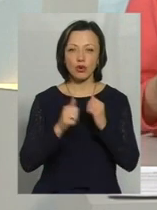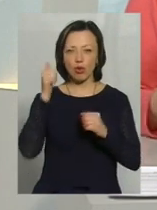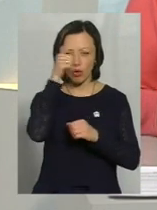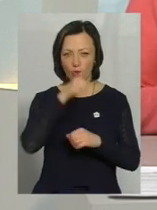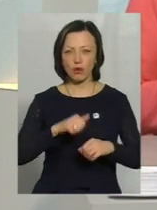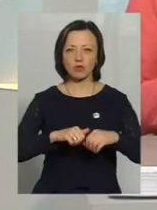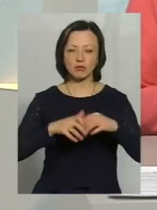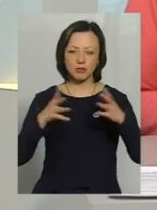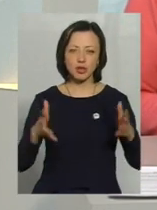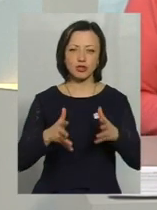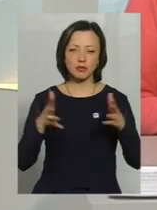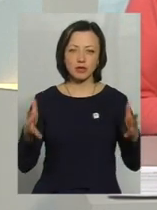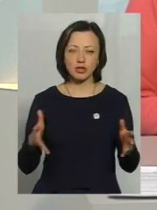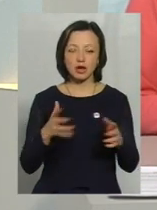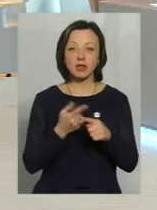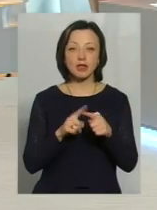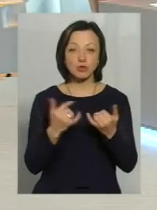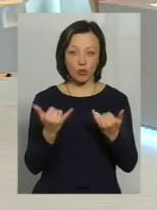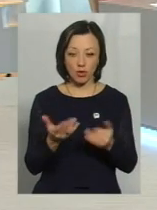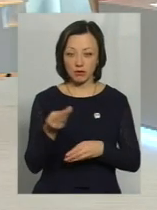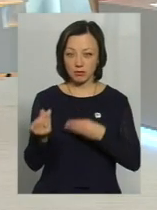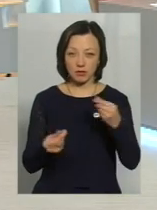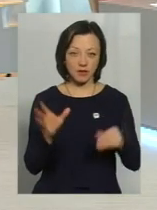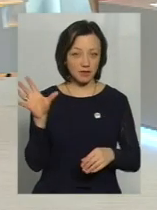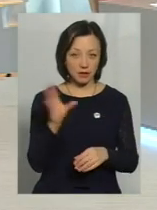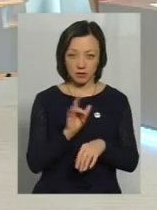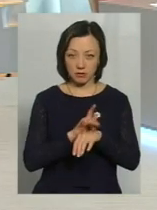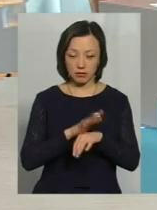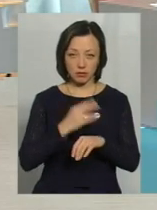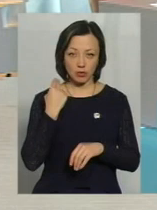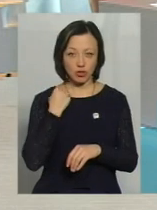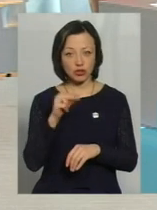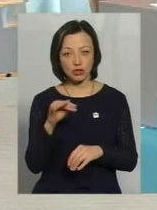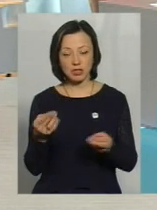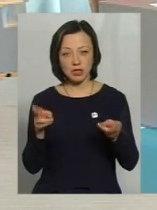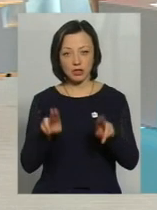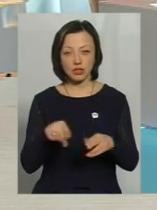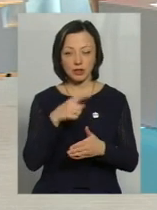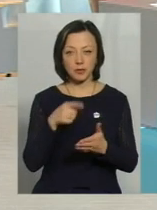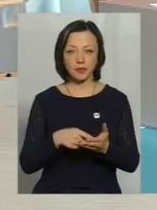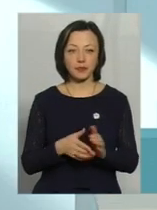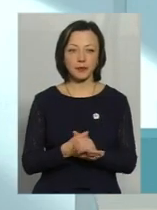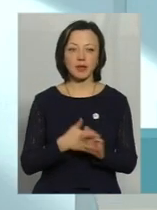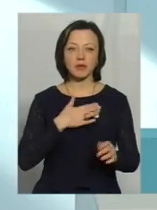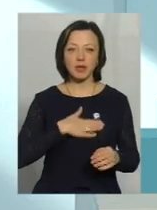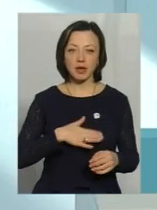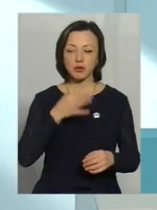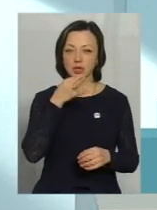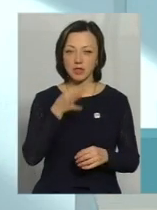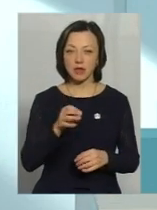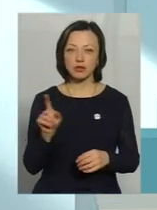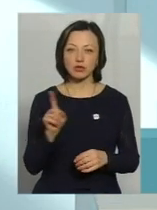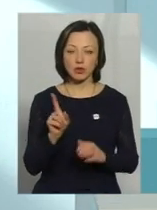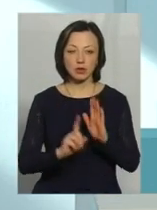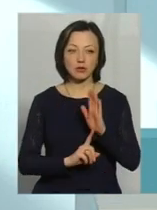зростали, переходили. На сьогодні розрахувалися зі всіма боргами чи ще щось лишилось? Ви знаєте, приємно відмітити те, і що, як